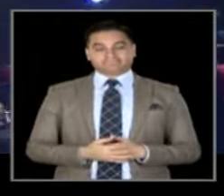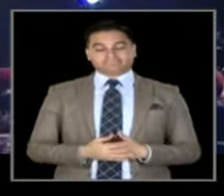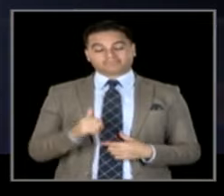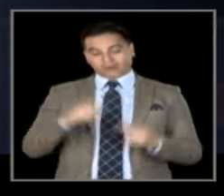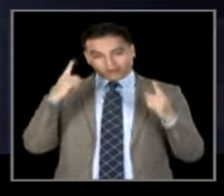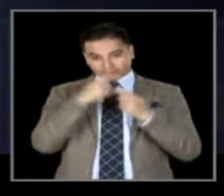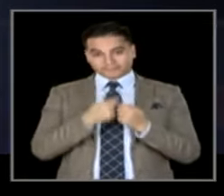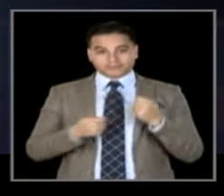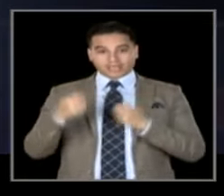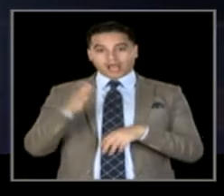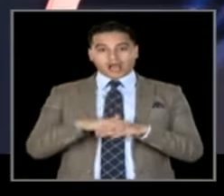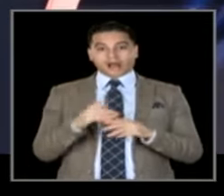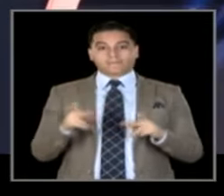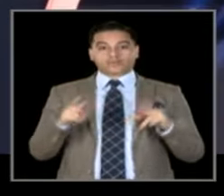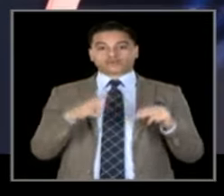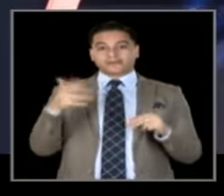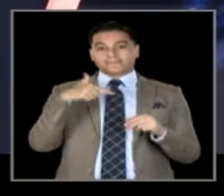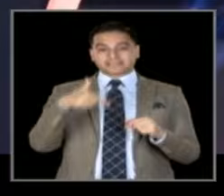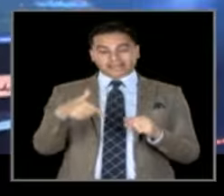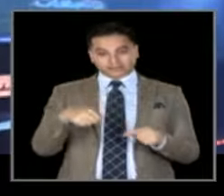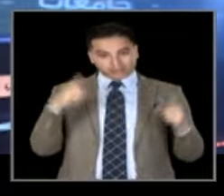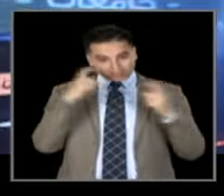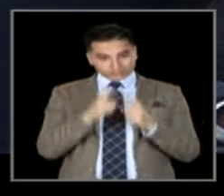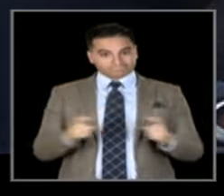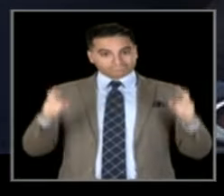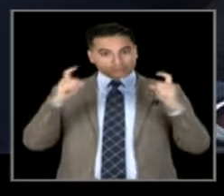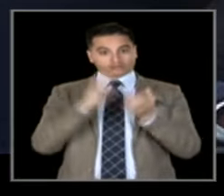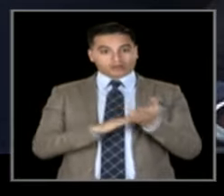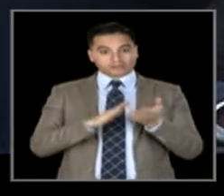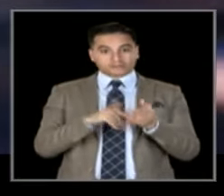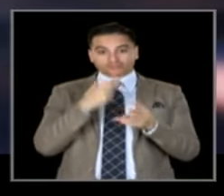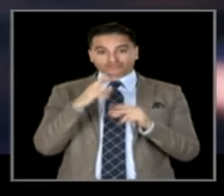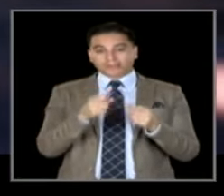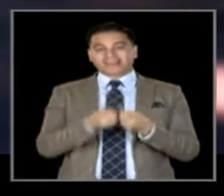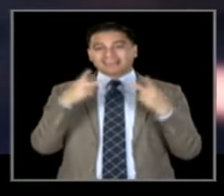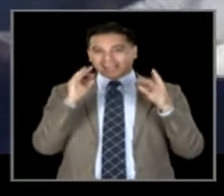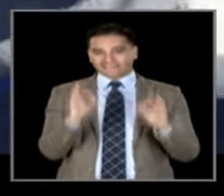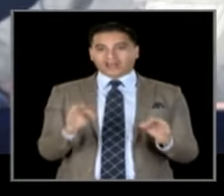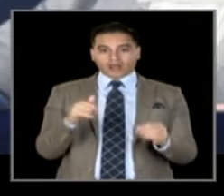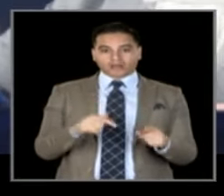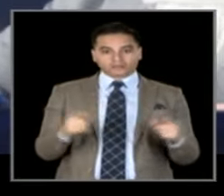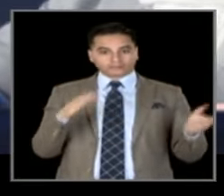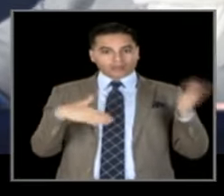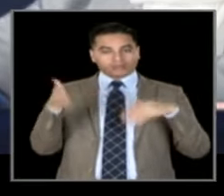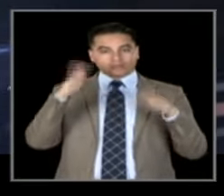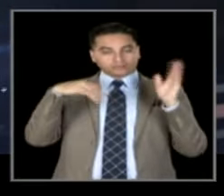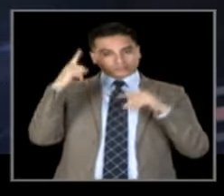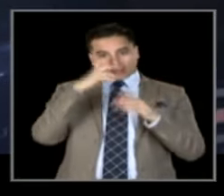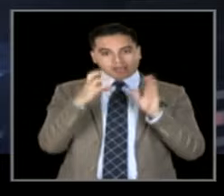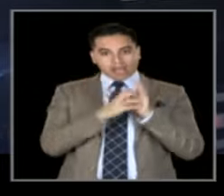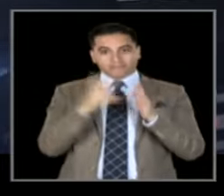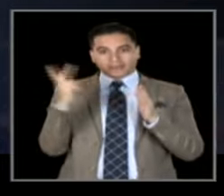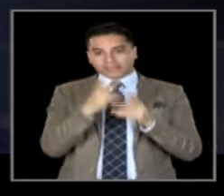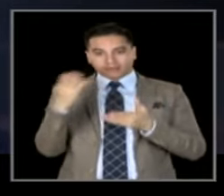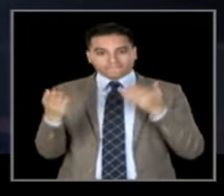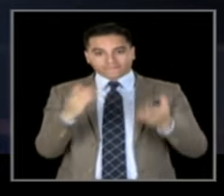من أصعب ماتشات الموسم السادس، ماتش أكننا في النهائي فعلا. جمعتين أنا